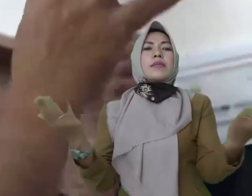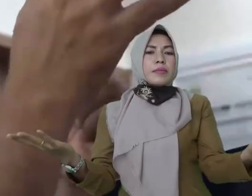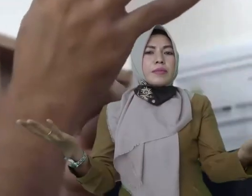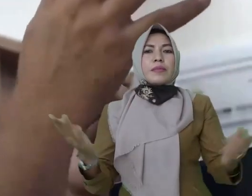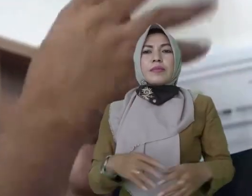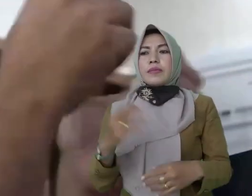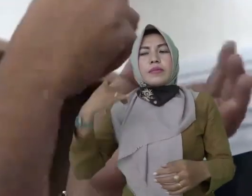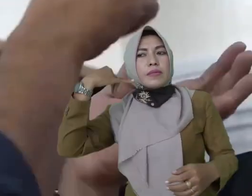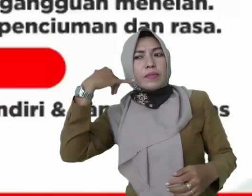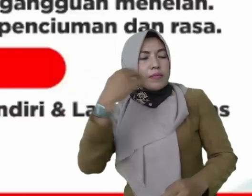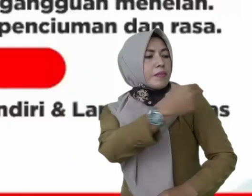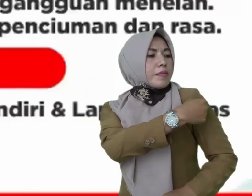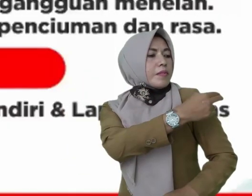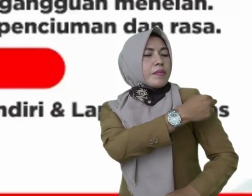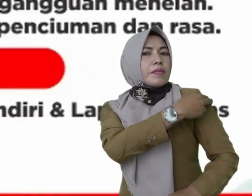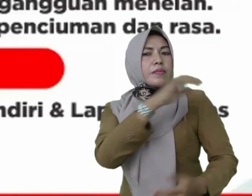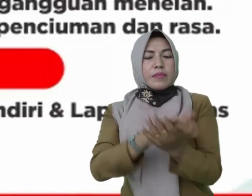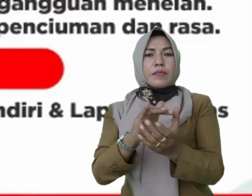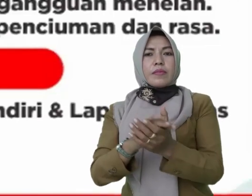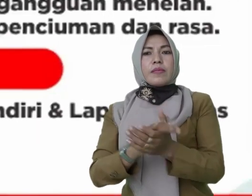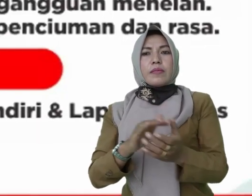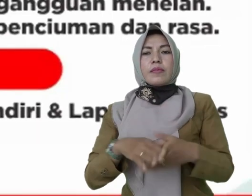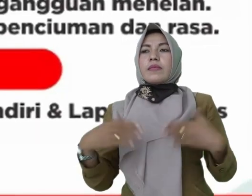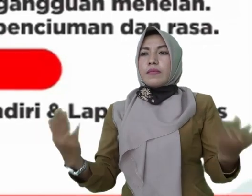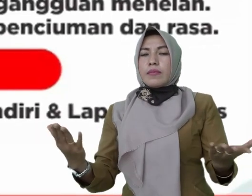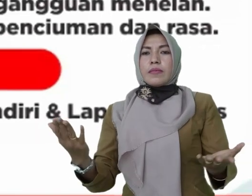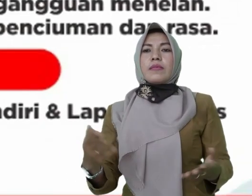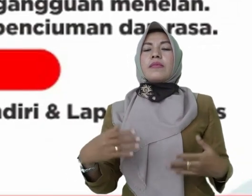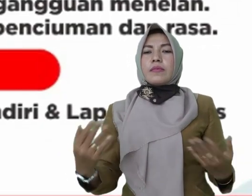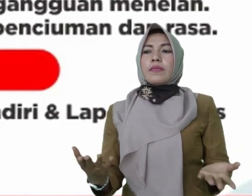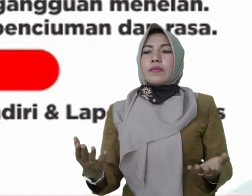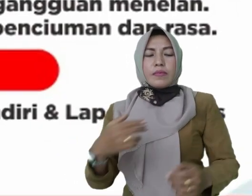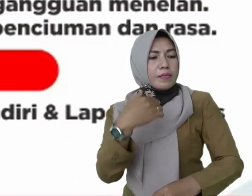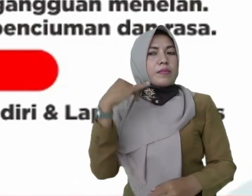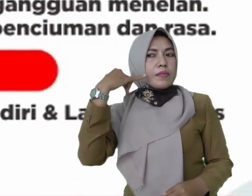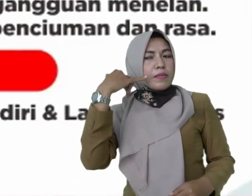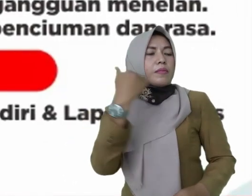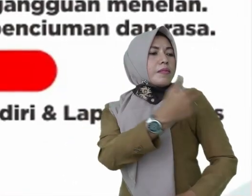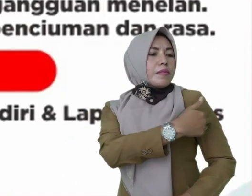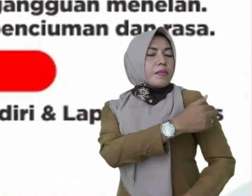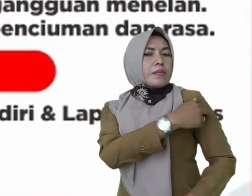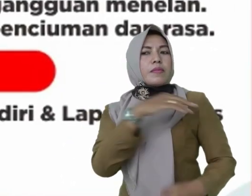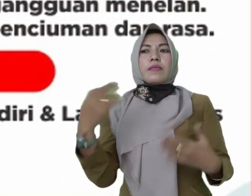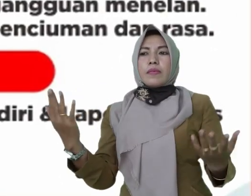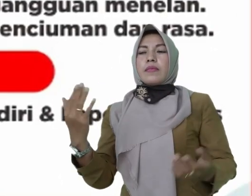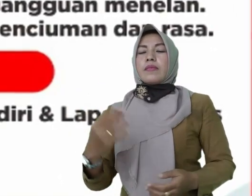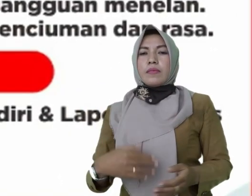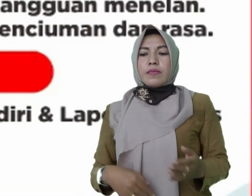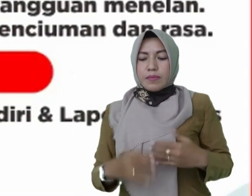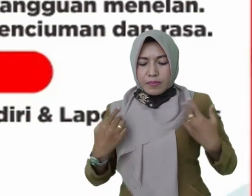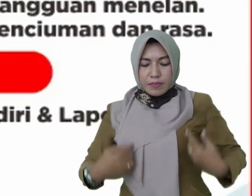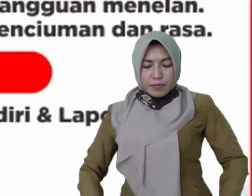lakukan, pak guru lakukan? Harus ada nomor telepon puskesmas di sekolah. Kan ada usaha kesehatan sekolah, telepon puskesmas